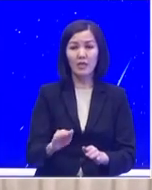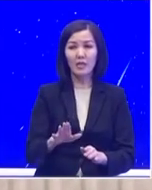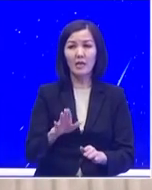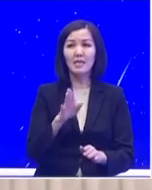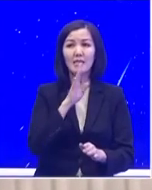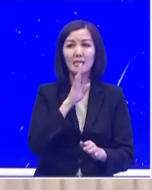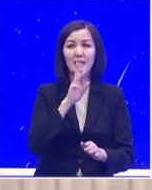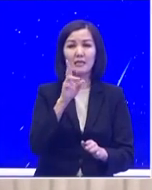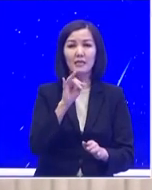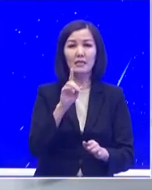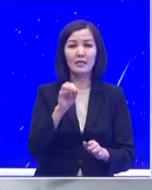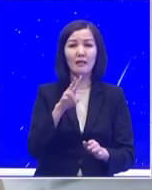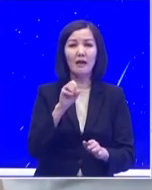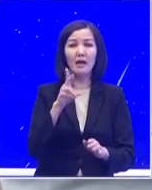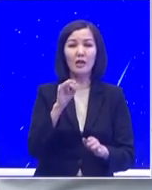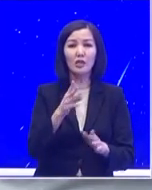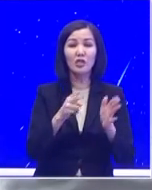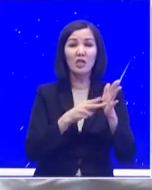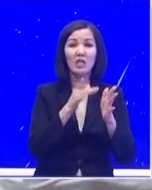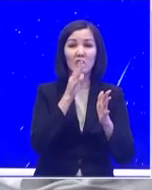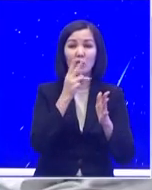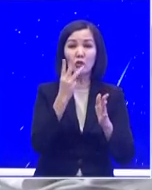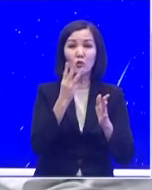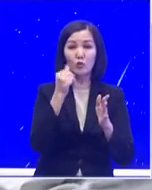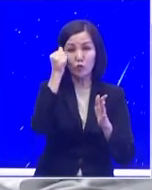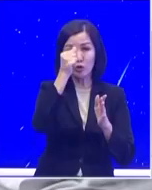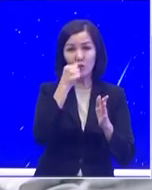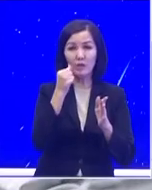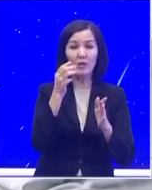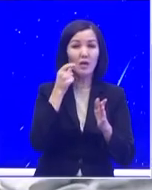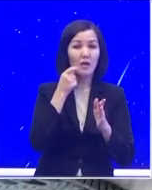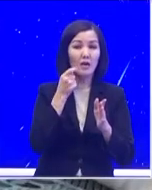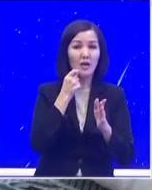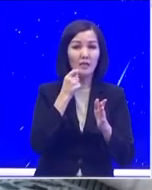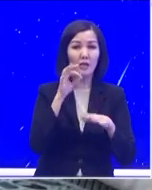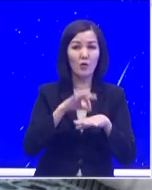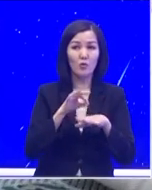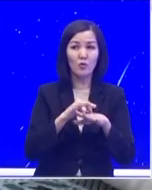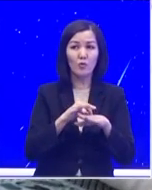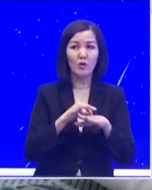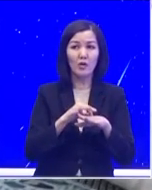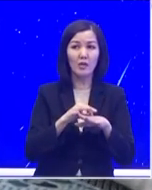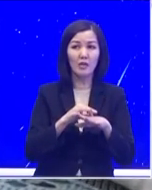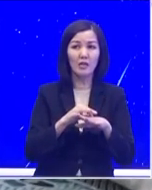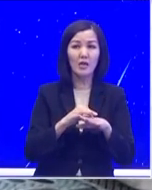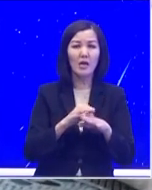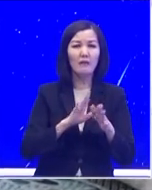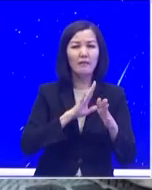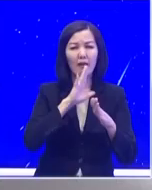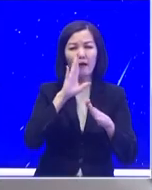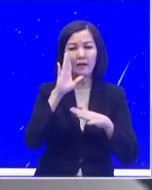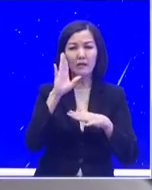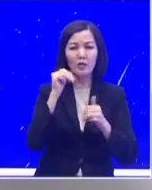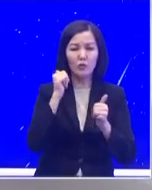Айару, Қызылағаш ауылының тұрғыны, 7 жаста, 3 жылдан бері сусамыр дертіне шалдыққан. Анасының әр таңы қан құрамындағы қант